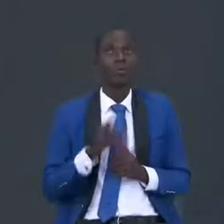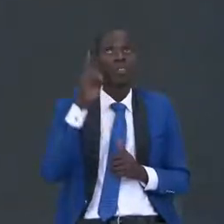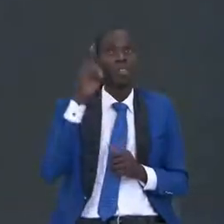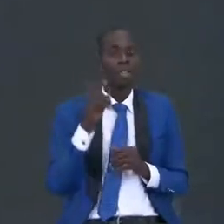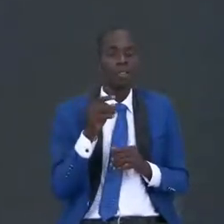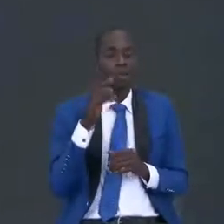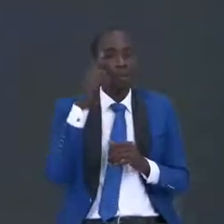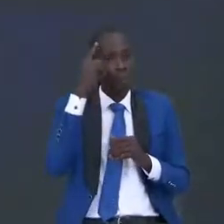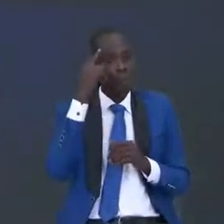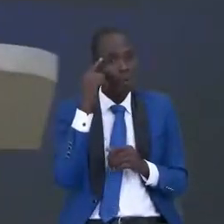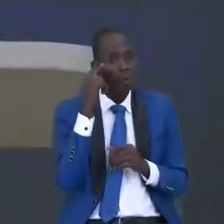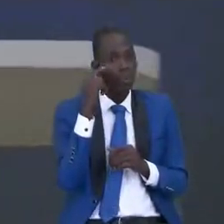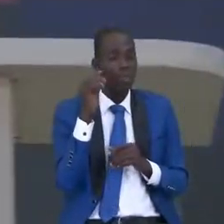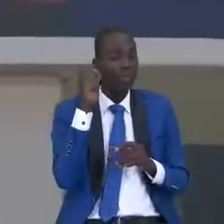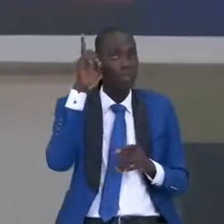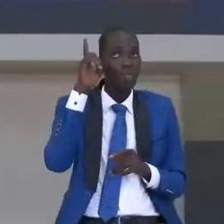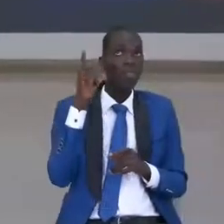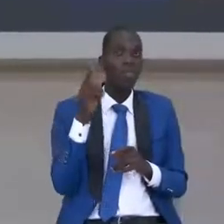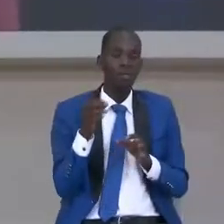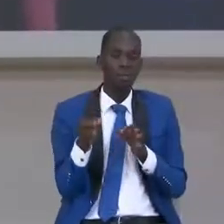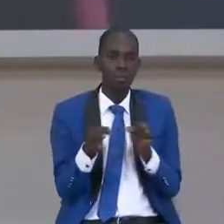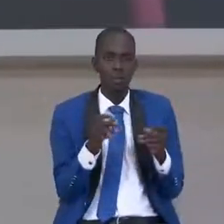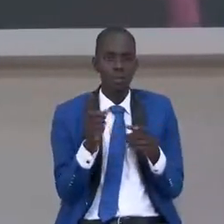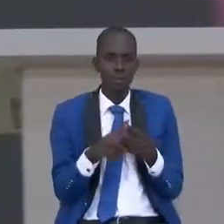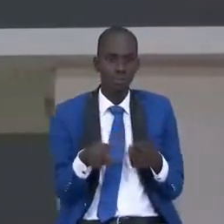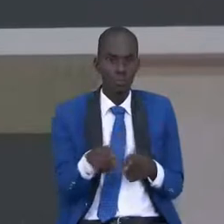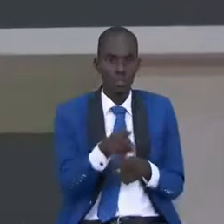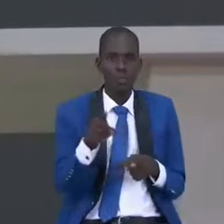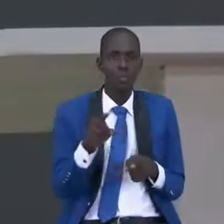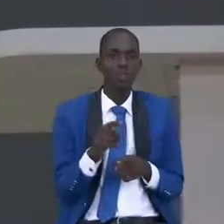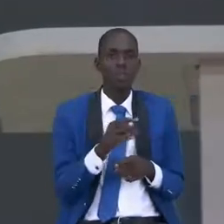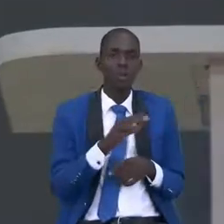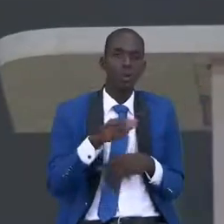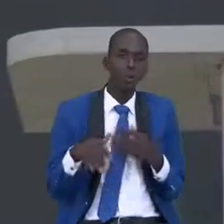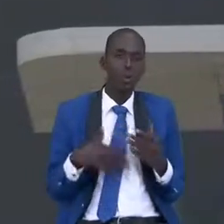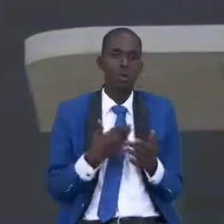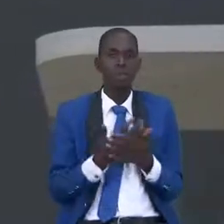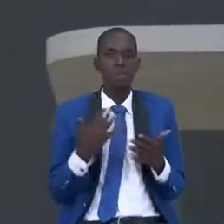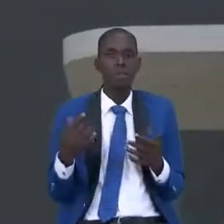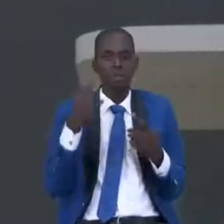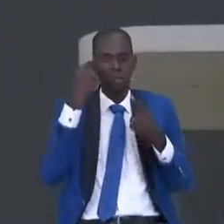Il leur expliqua ce qui le concernait.